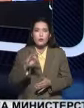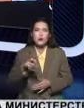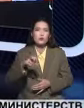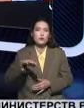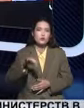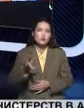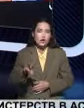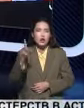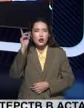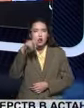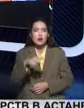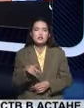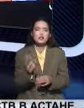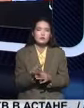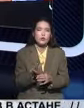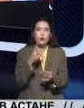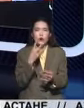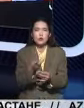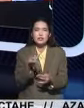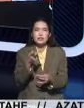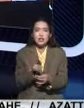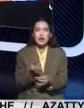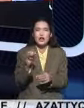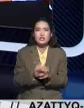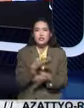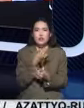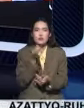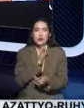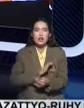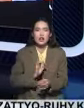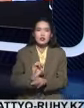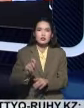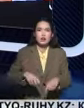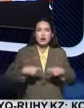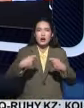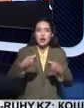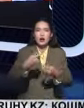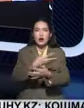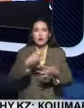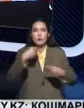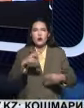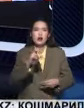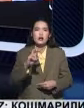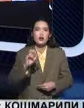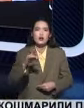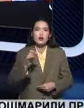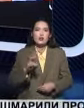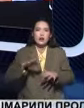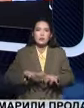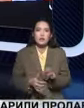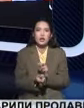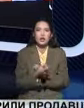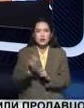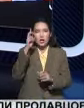бутана. Следует отметить, что исключения предусмотрены для недропользователей, транзитных перевозок, продукции из карачаганакского месторождения